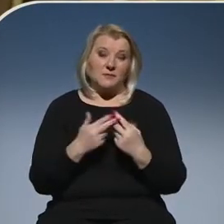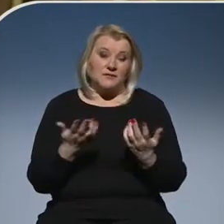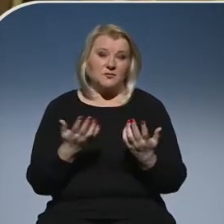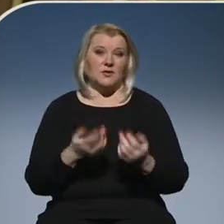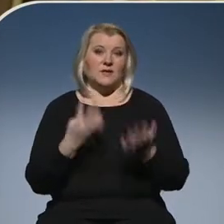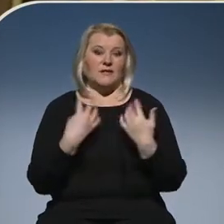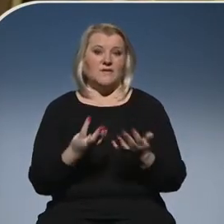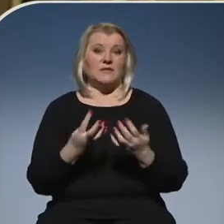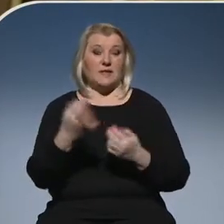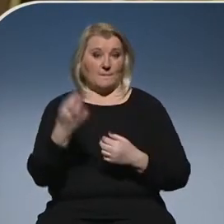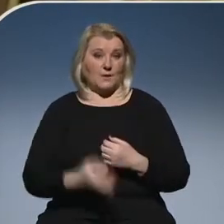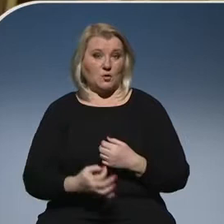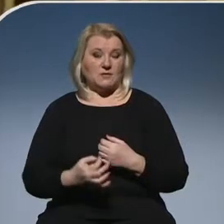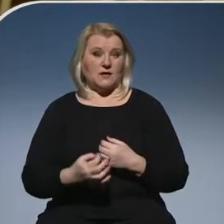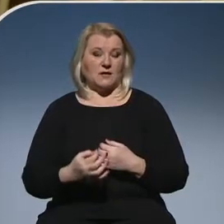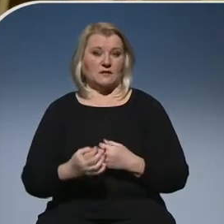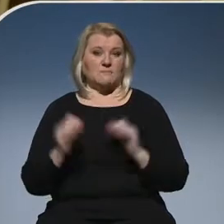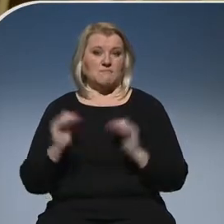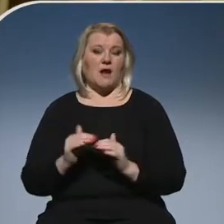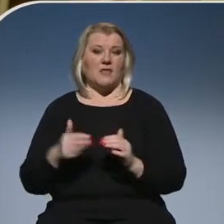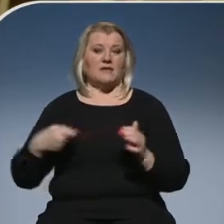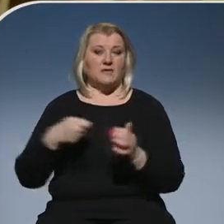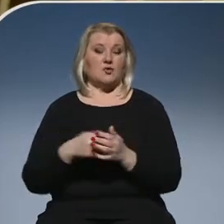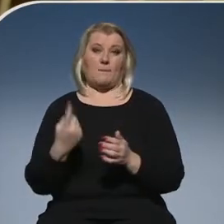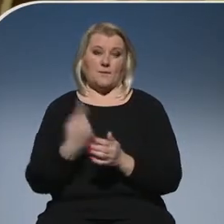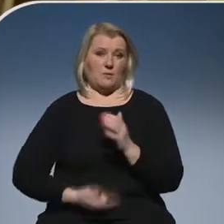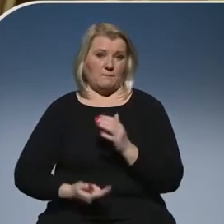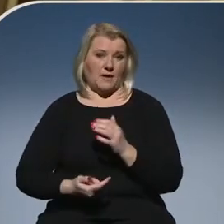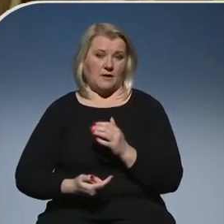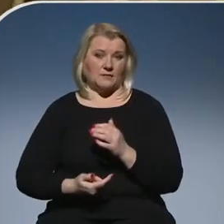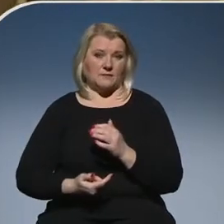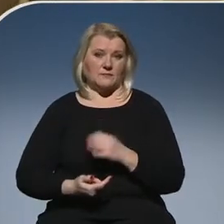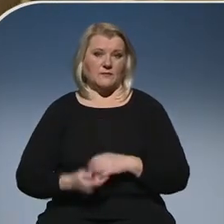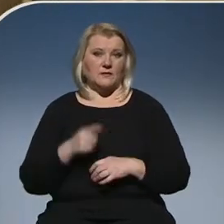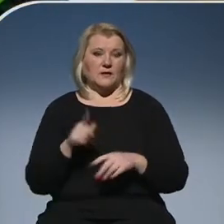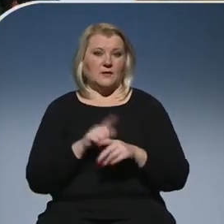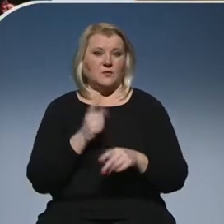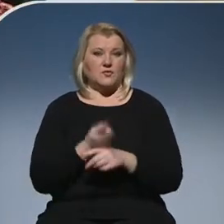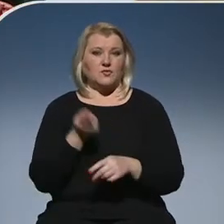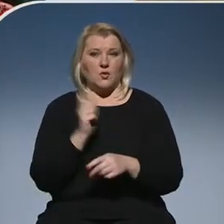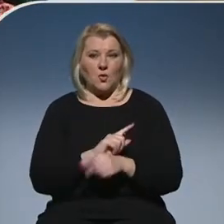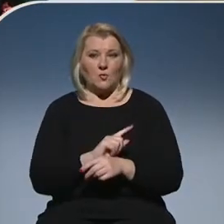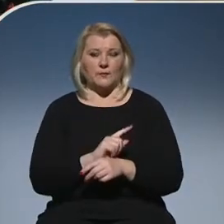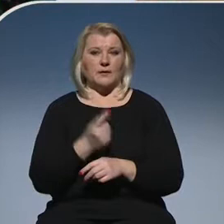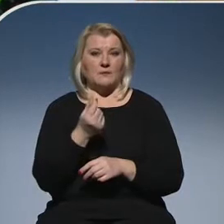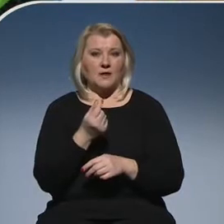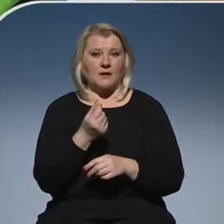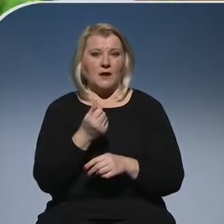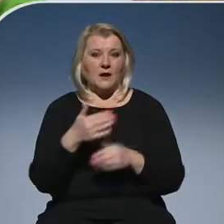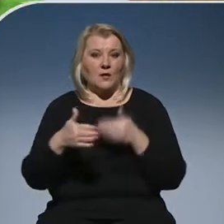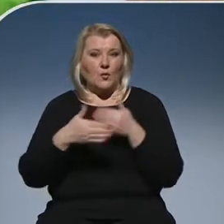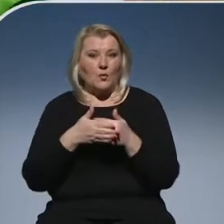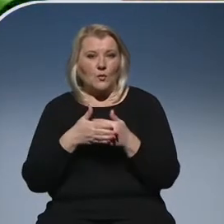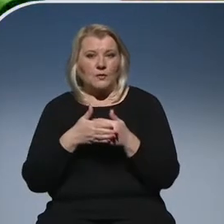90% investorů, obzvlášť těch drobných, prohrává právě. A to je takové to, kdy se nakupuje nějaká měna těsně před tím,